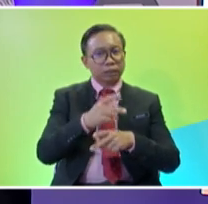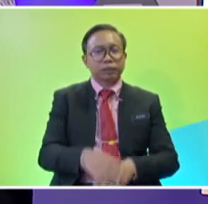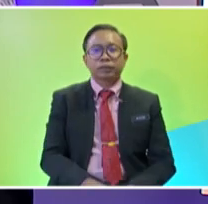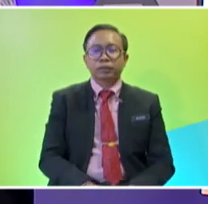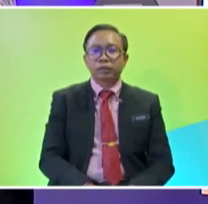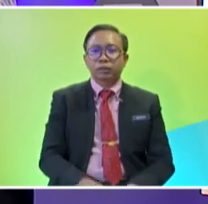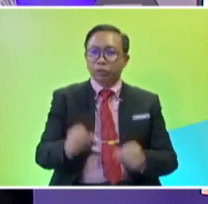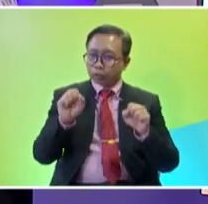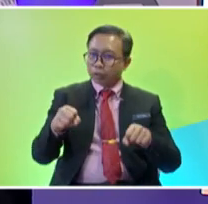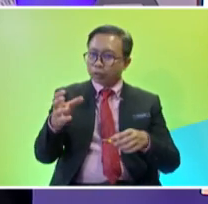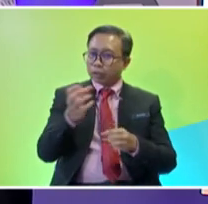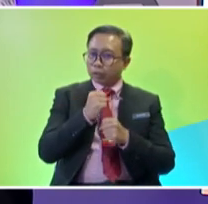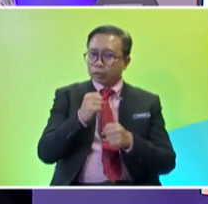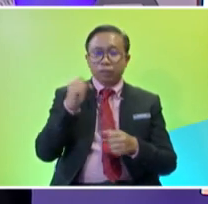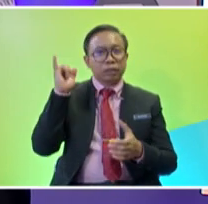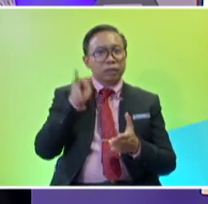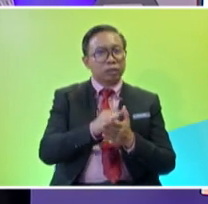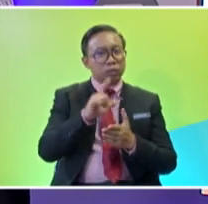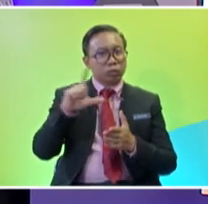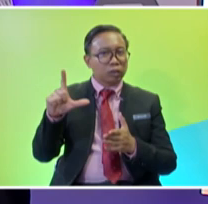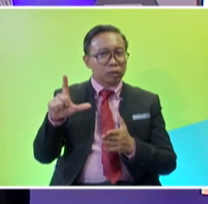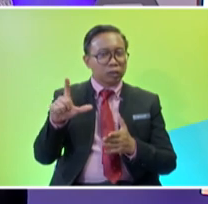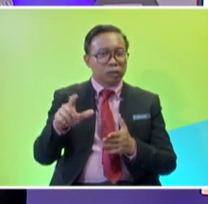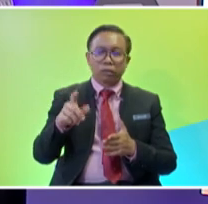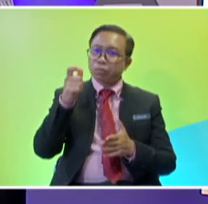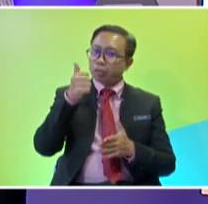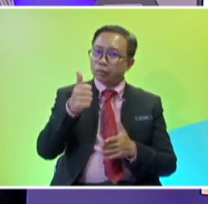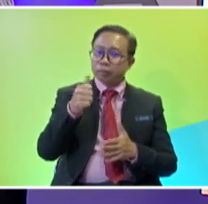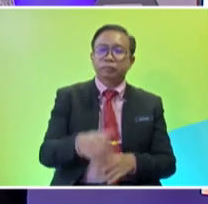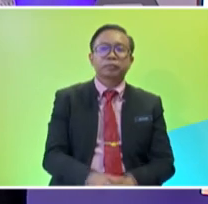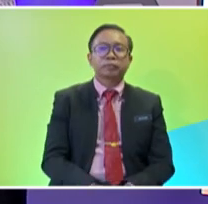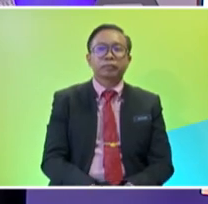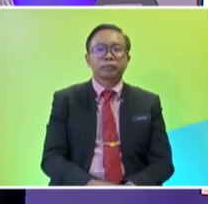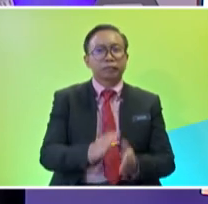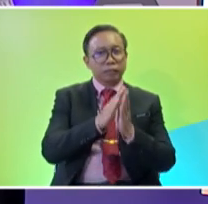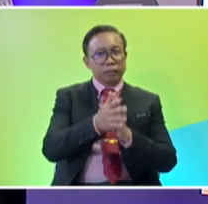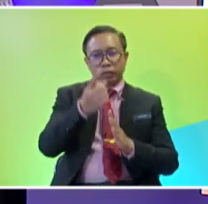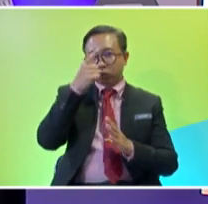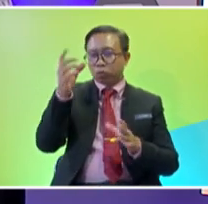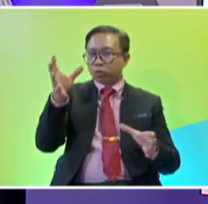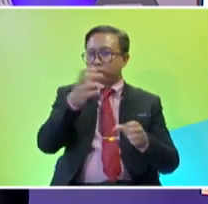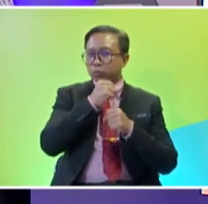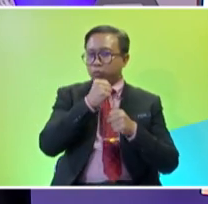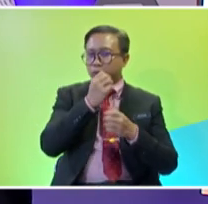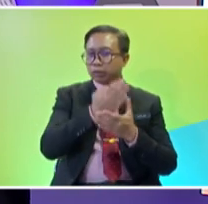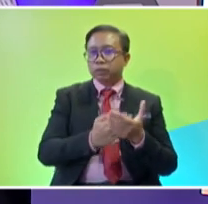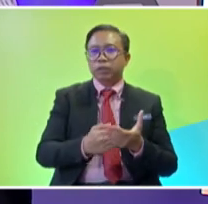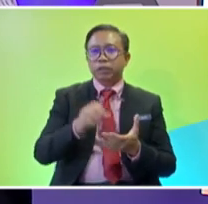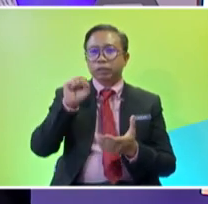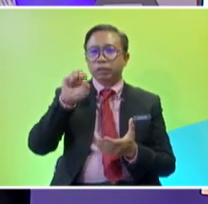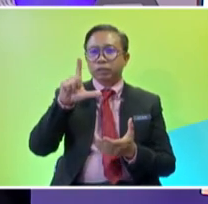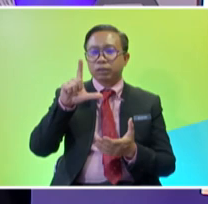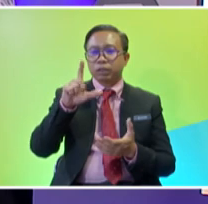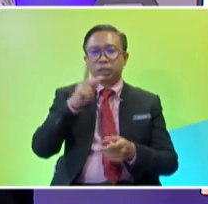kita dapatkan bacaan purate itulah keputusan yang terbaik Oke jadi untuk rumusan bahagian sel kimia